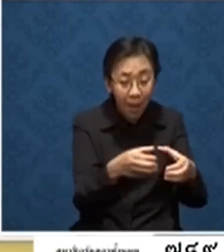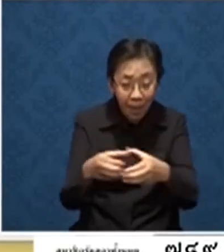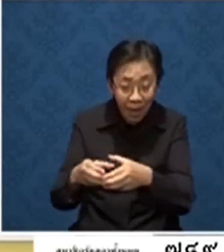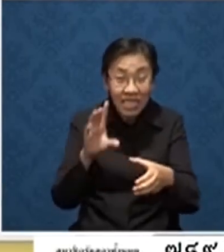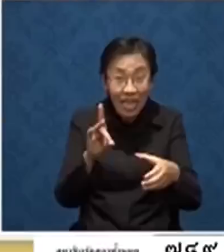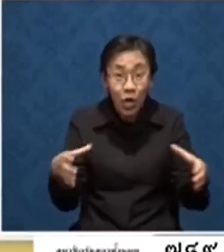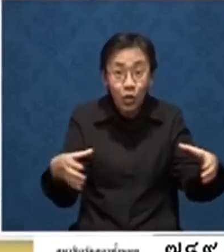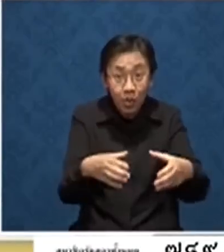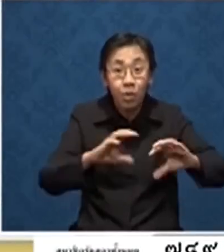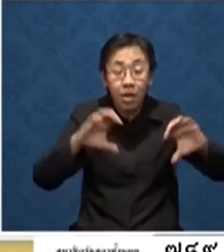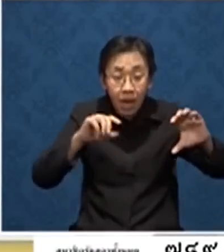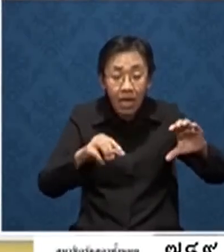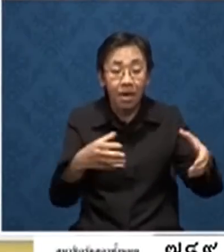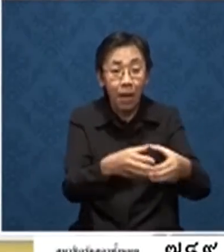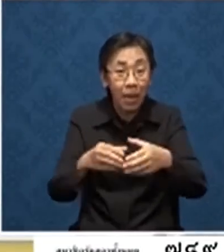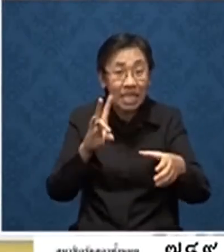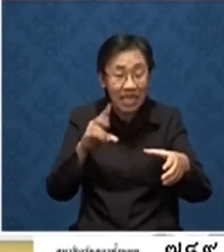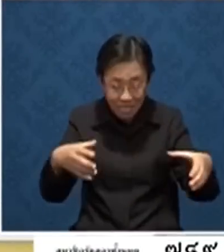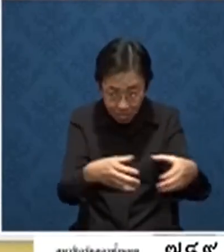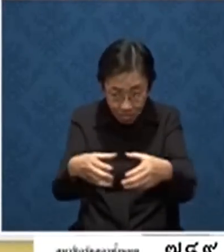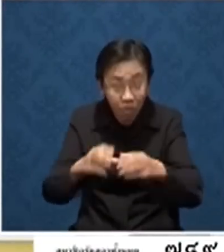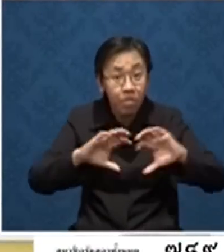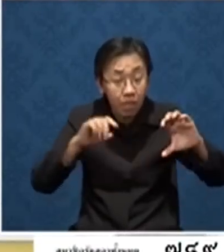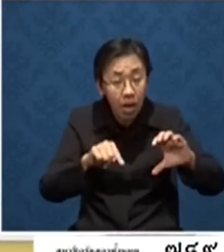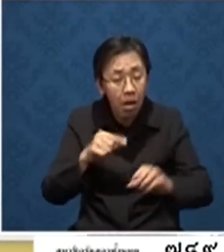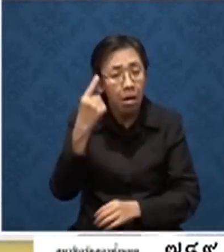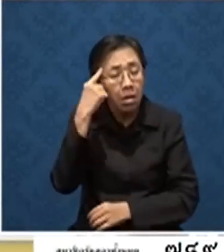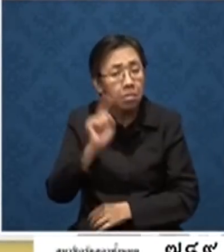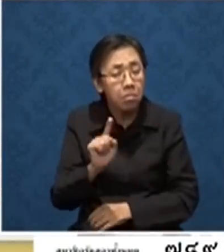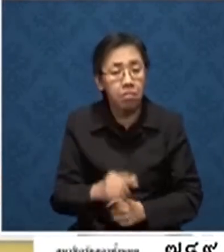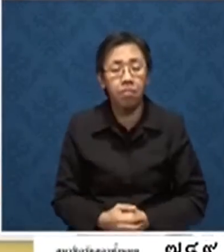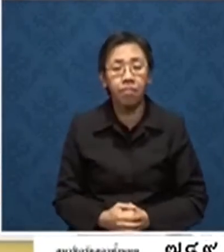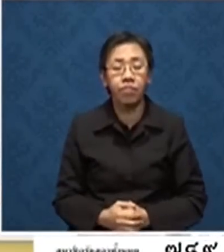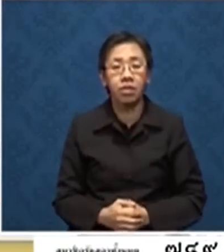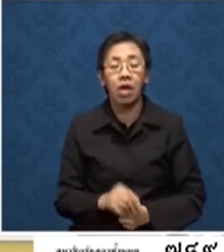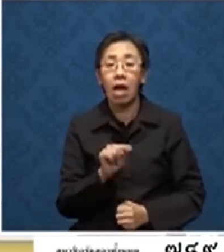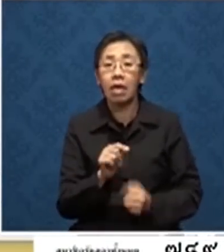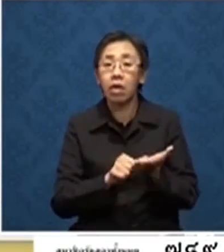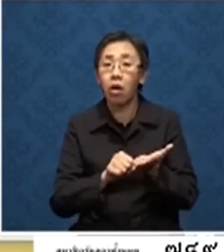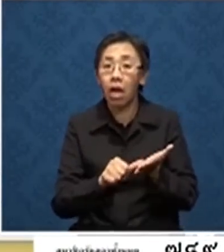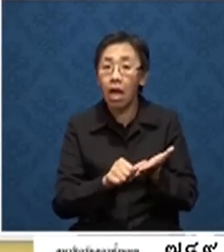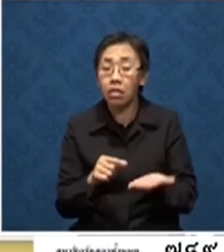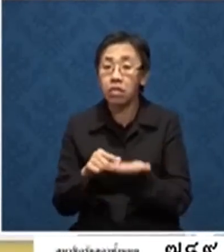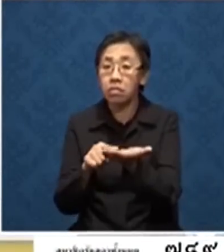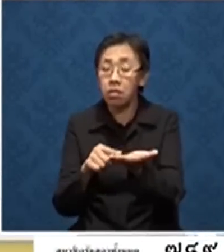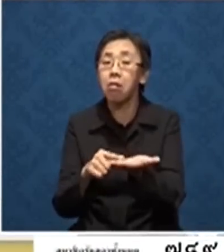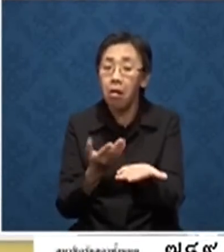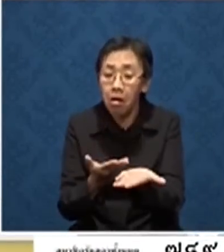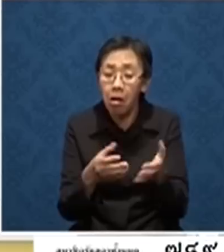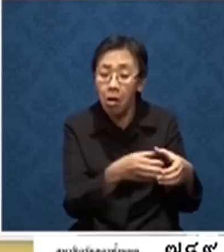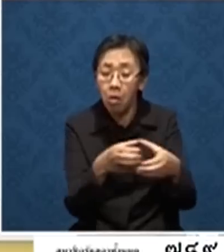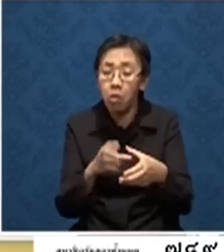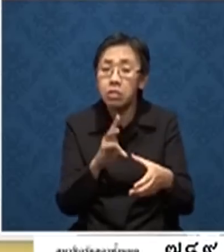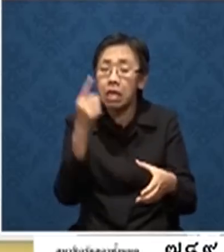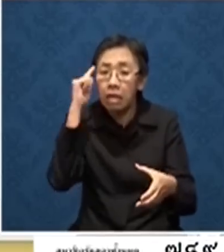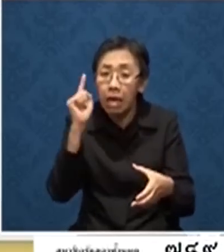ท่านจะว่าไงถ้าหมึกเมื่อเกิดเหตุการณ์แบบนี้มีการขอแก้ไขท่านว่าไงในข้อ